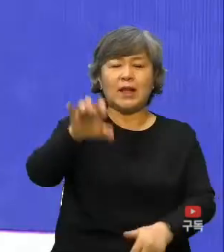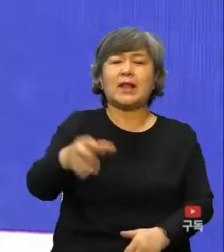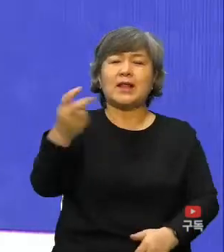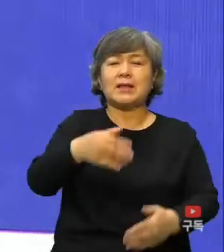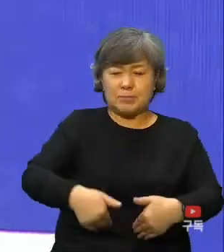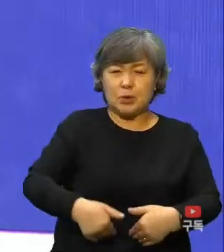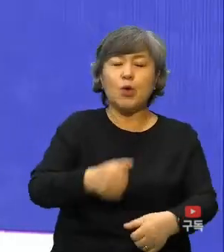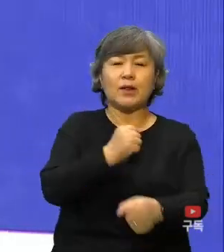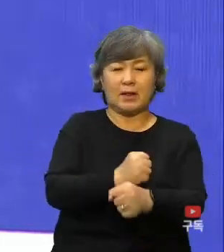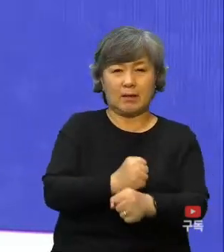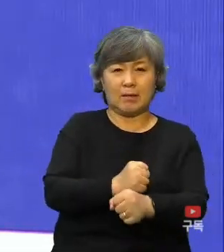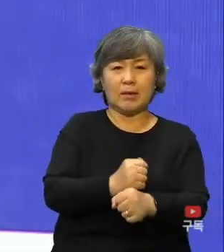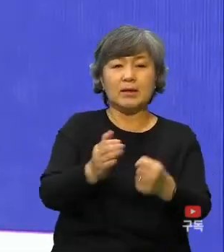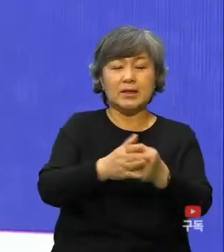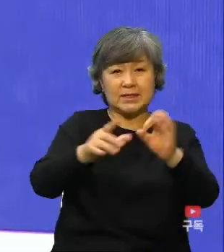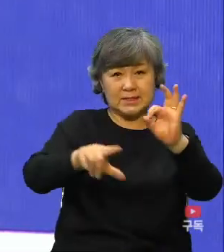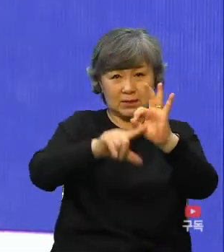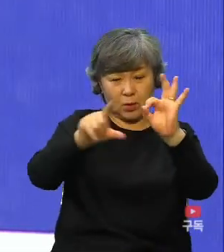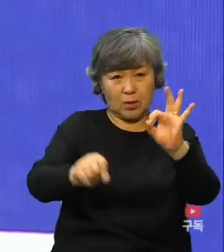강조했습니다.